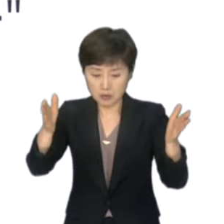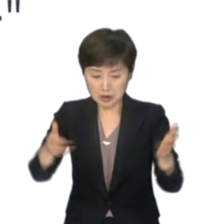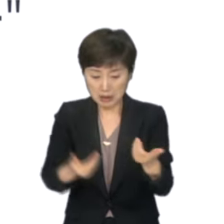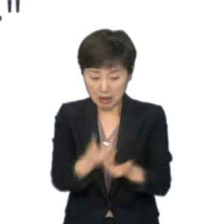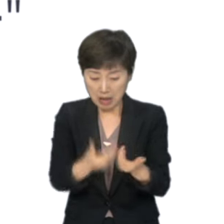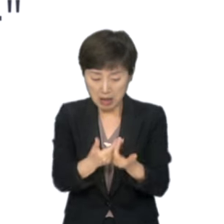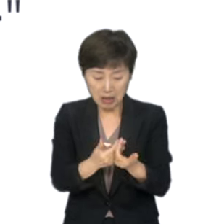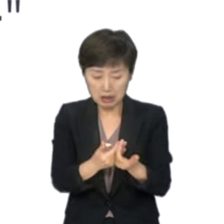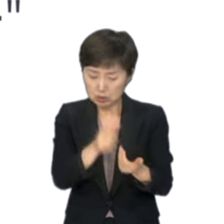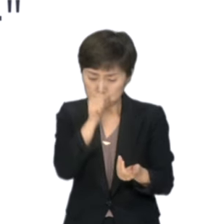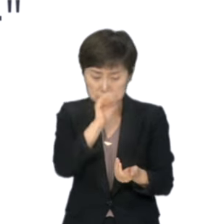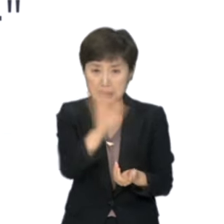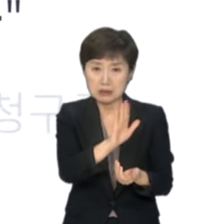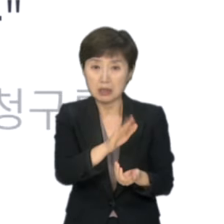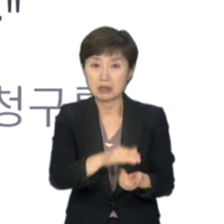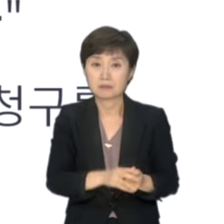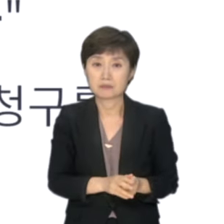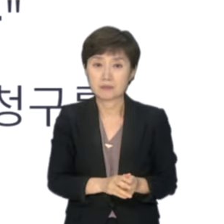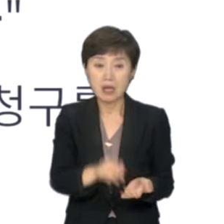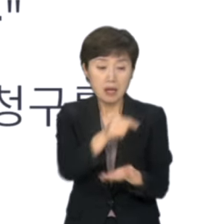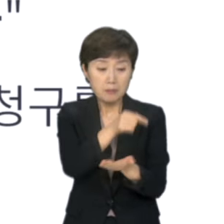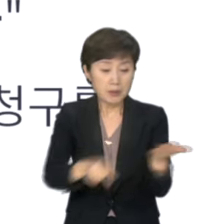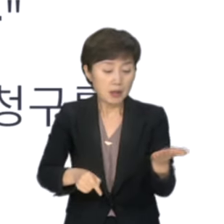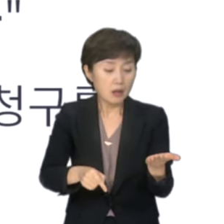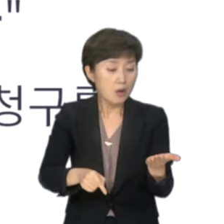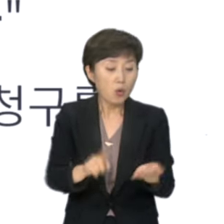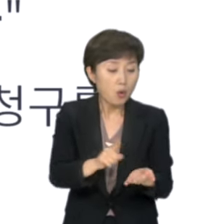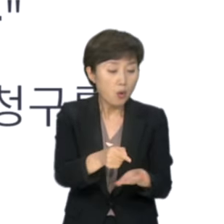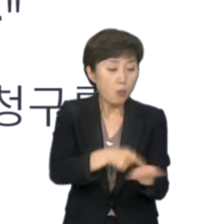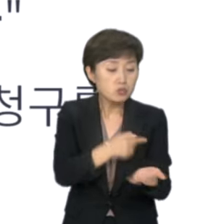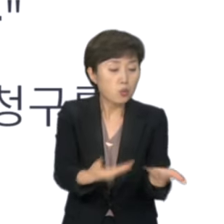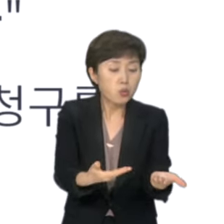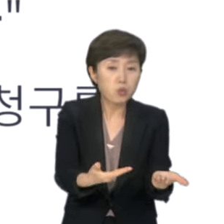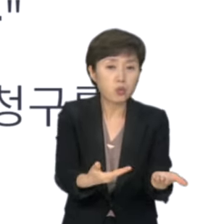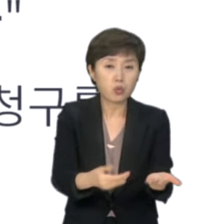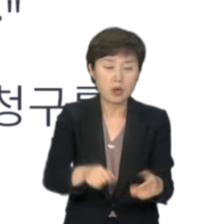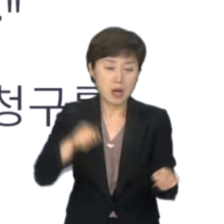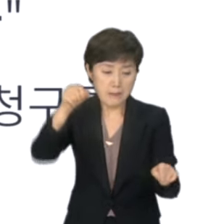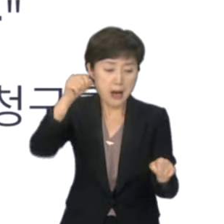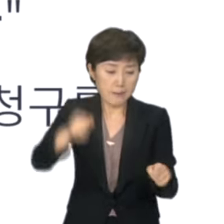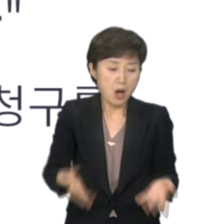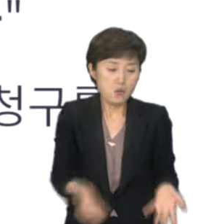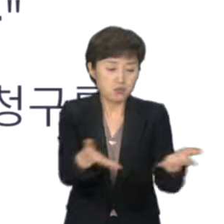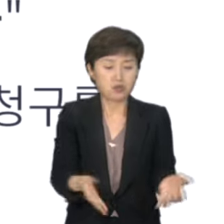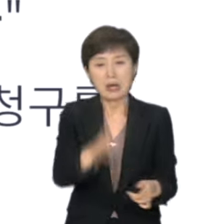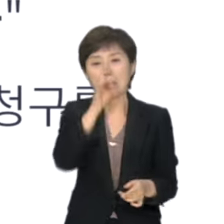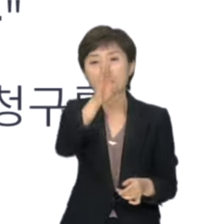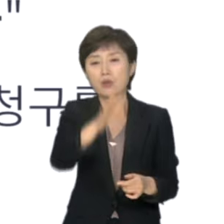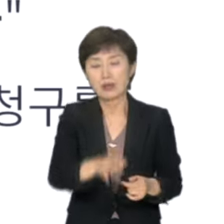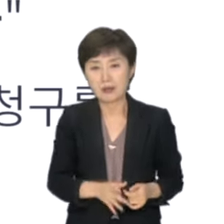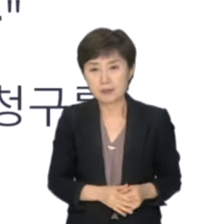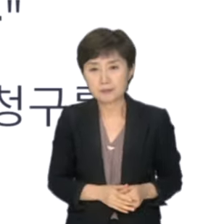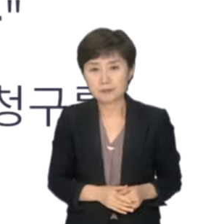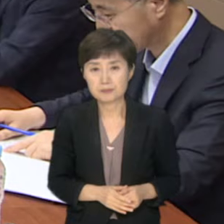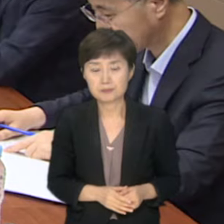근간을 무너뜨린다며 지적했고 손해배상 청구를 봉쇄하고 있어 불법 파업을 조장한다고도